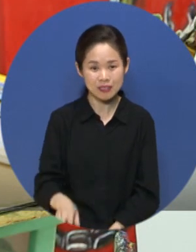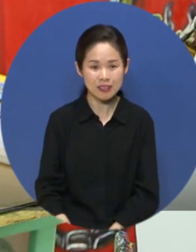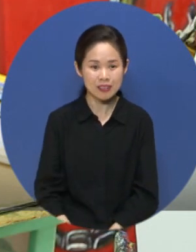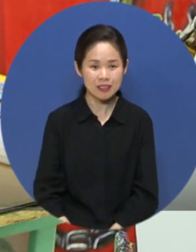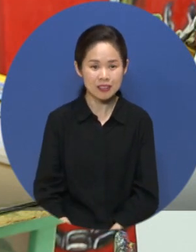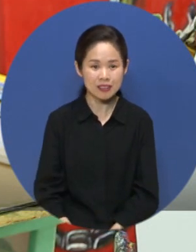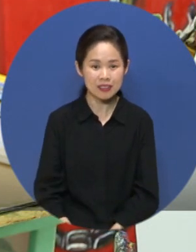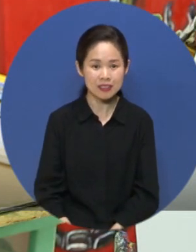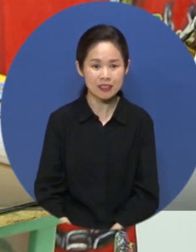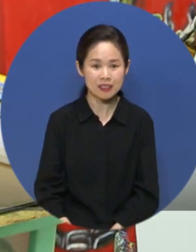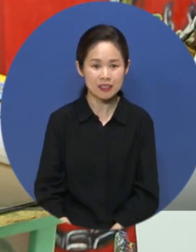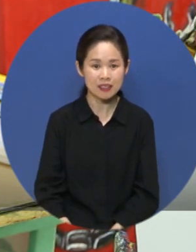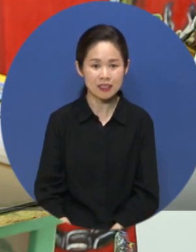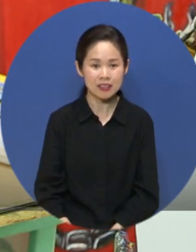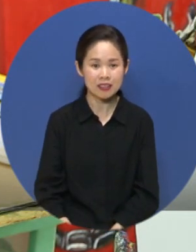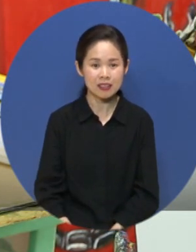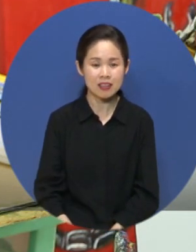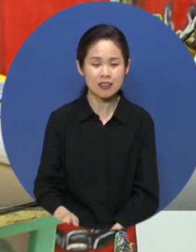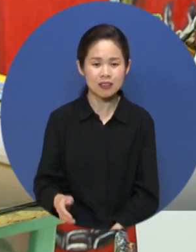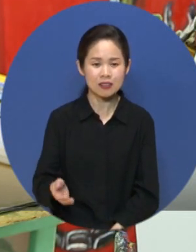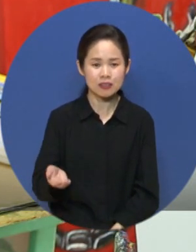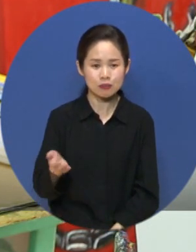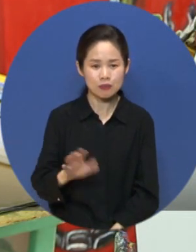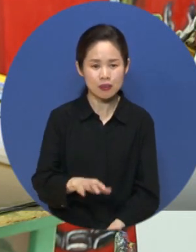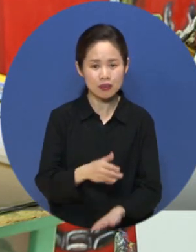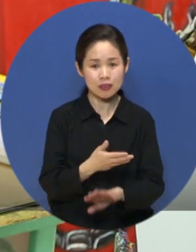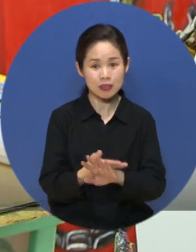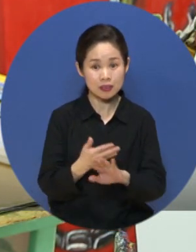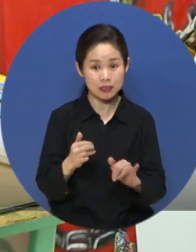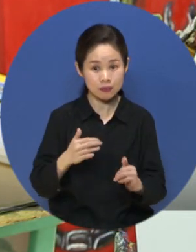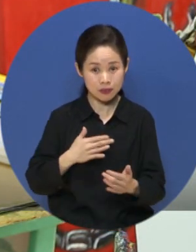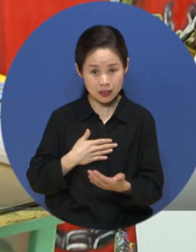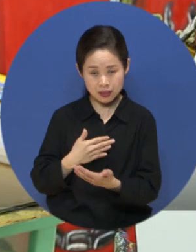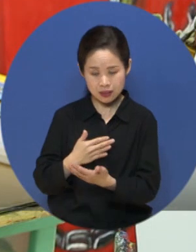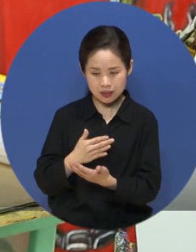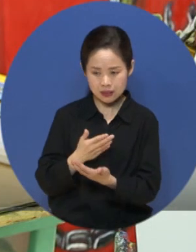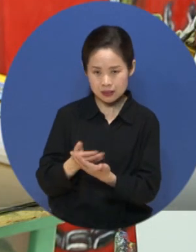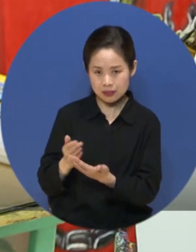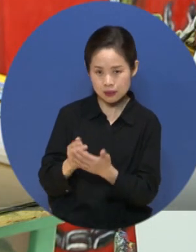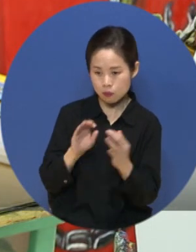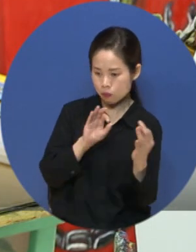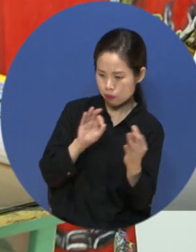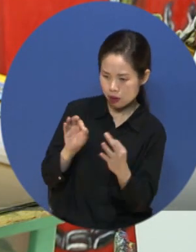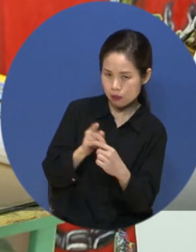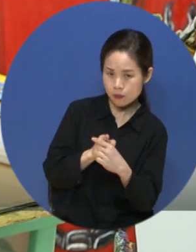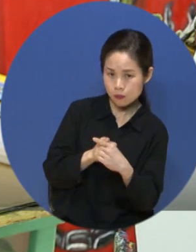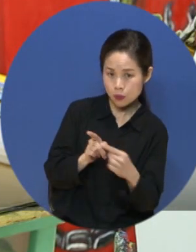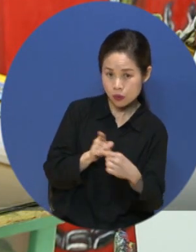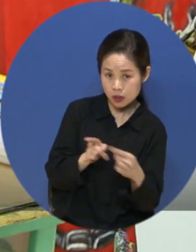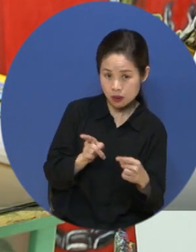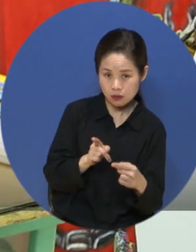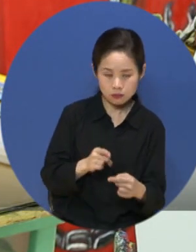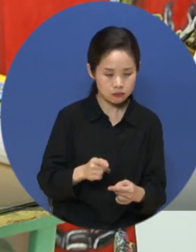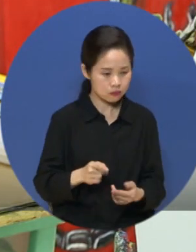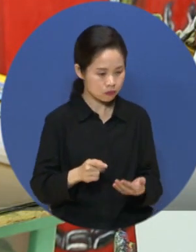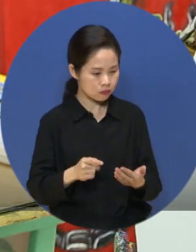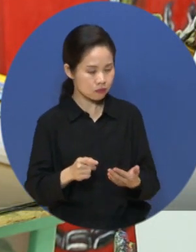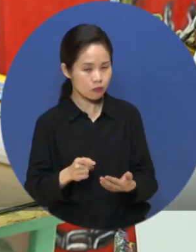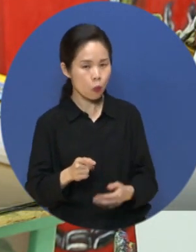그렇지만 다른 사람들이 대결이 내볼 때